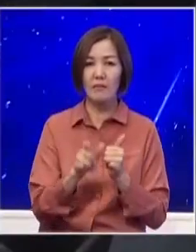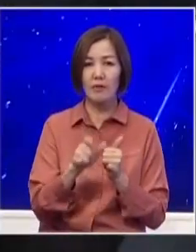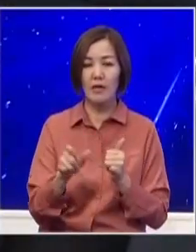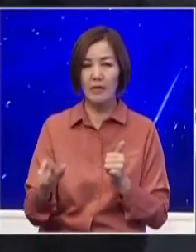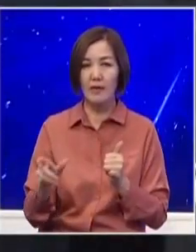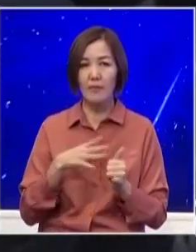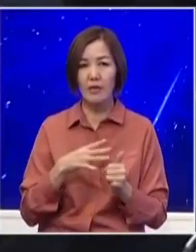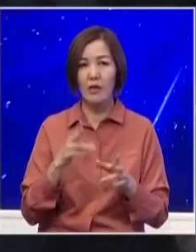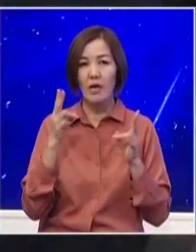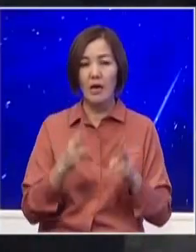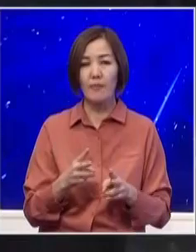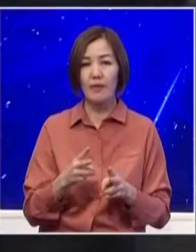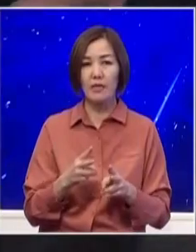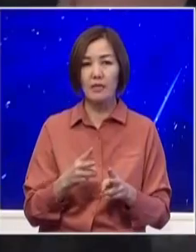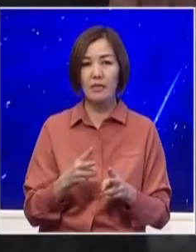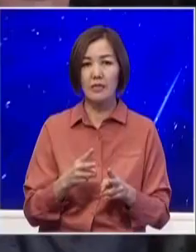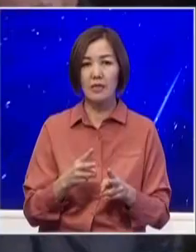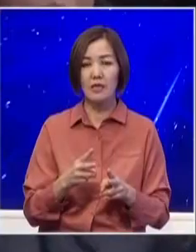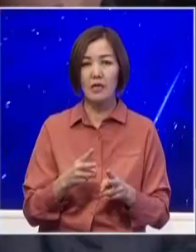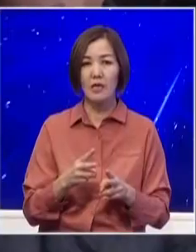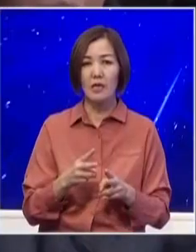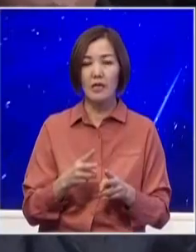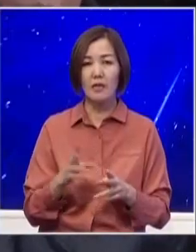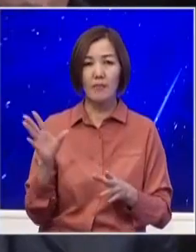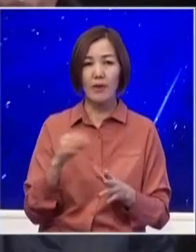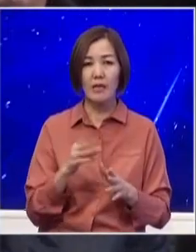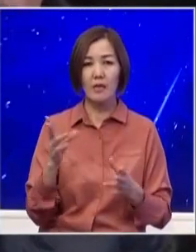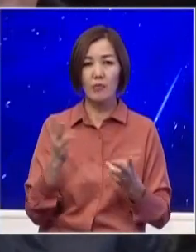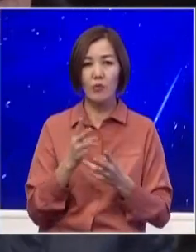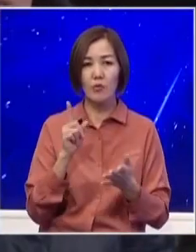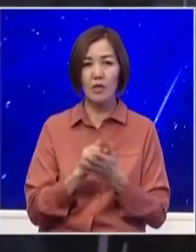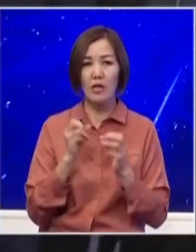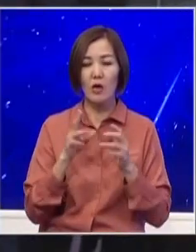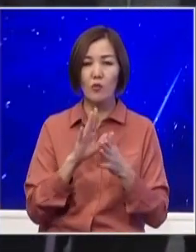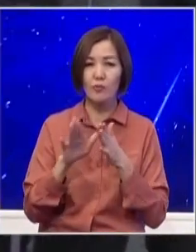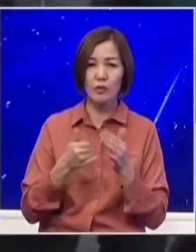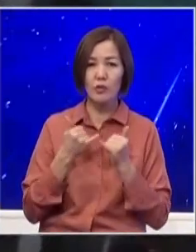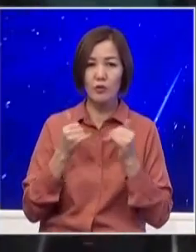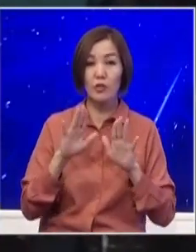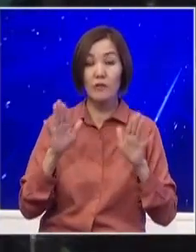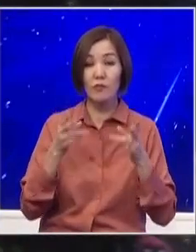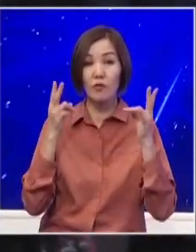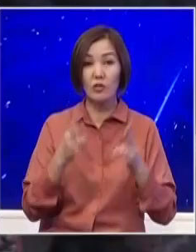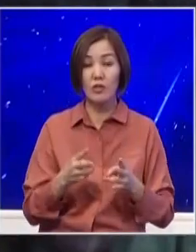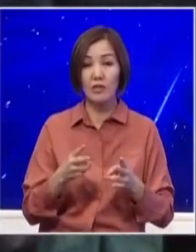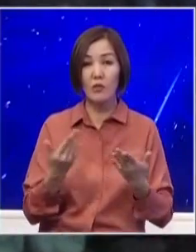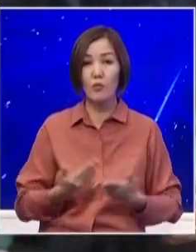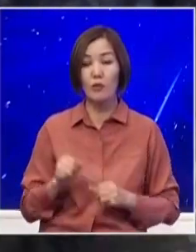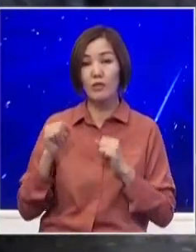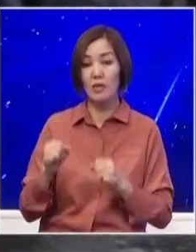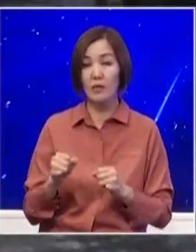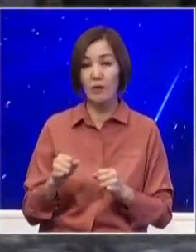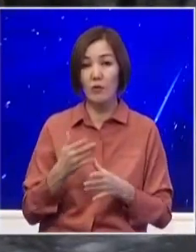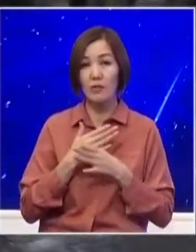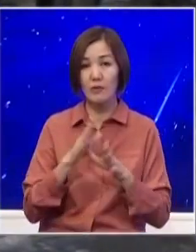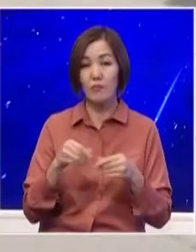апат кезінде қолданатын жол дорбасы болу керек дейді. Ол бірінші кезекте қауіпсіздік үшін. Апат орнай қалған жағдайда өміріңізді сақтап қалуға